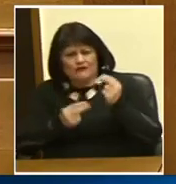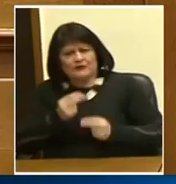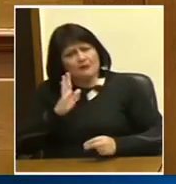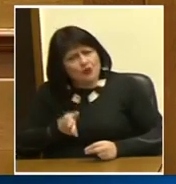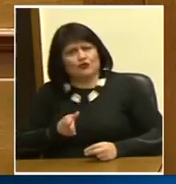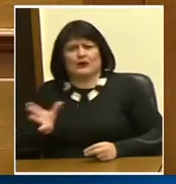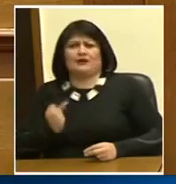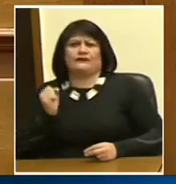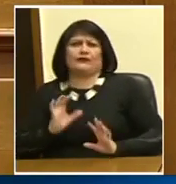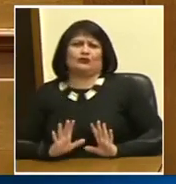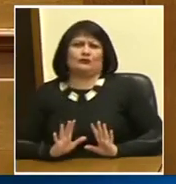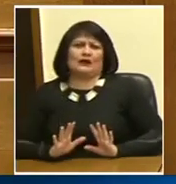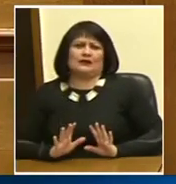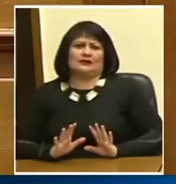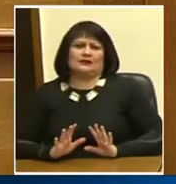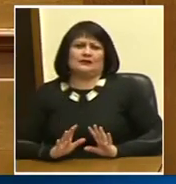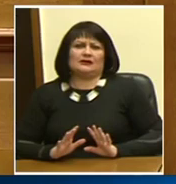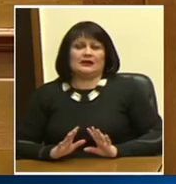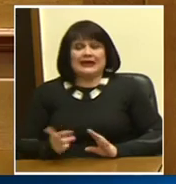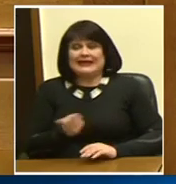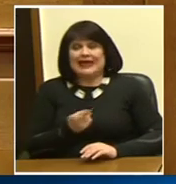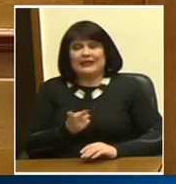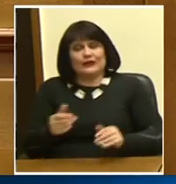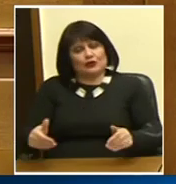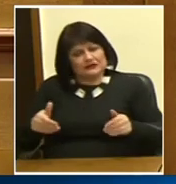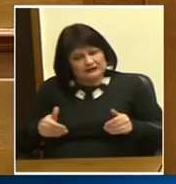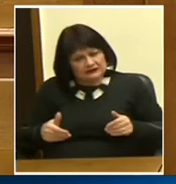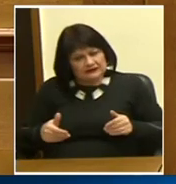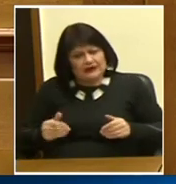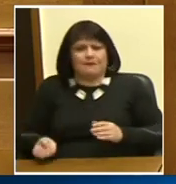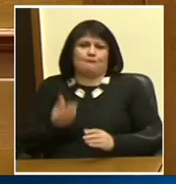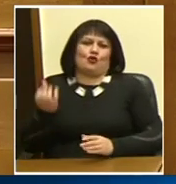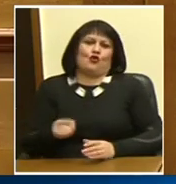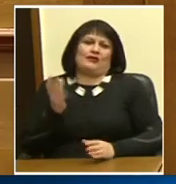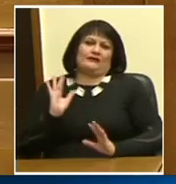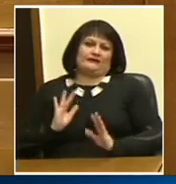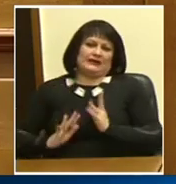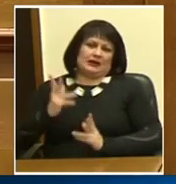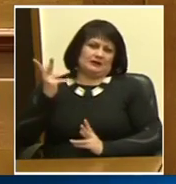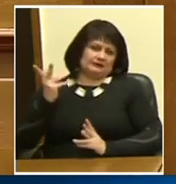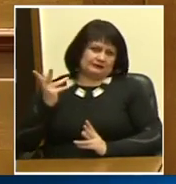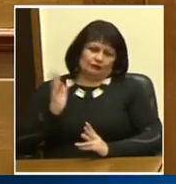Λύσεις ταυτόχρονα συμβιβαστικές, αλλά και προωθητικές.